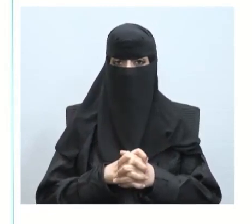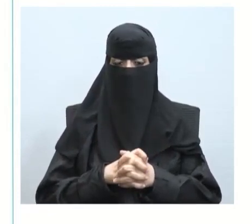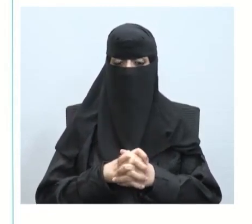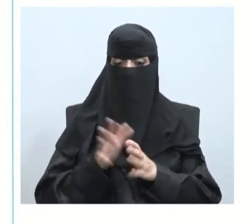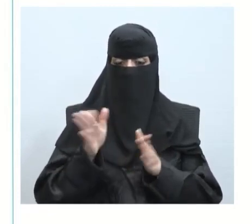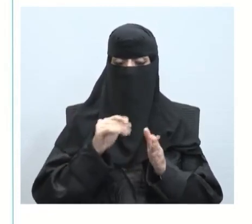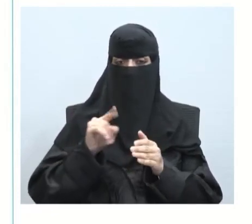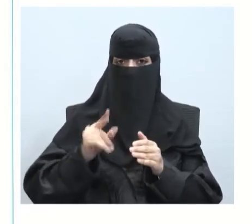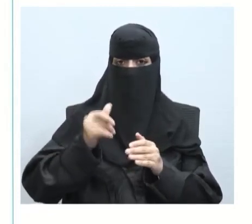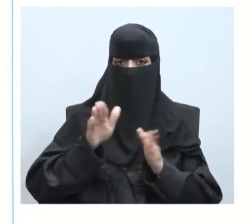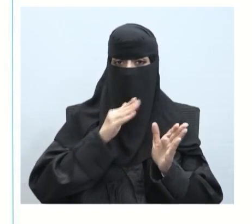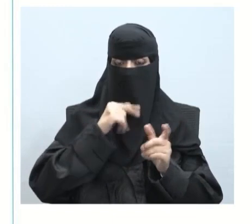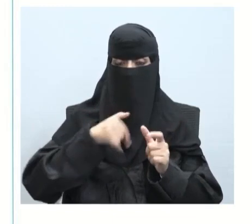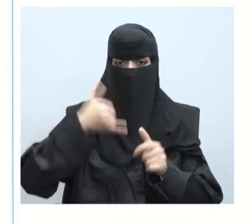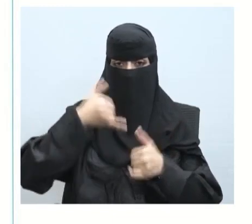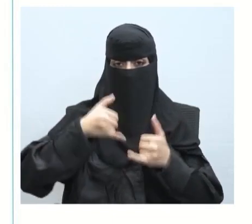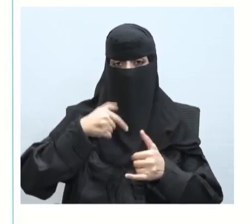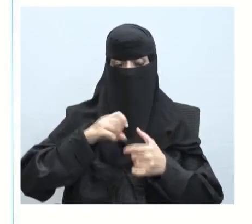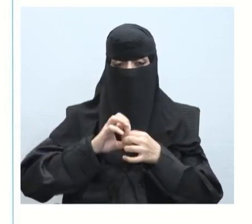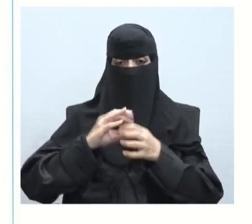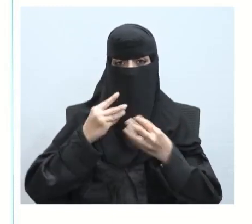والباهو دوت ام كيو تي تي للاتصال مع برنامج